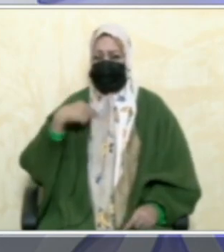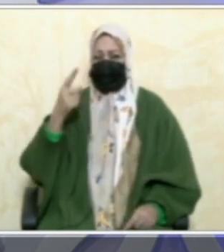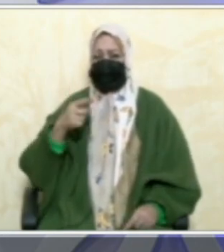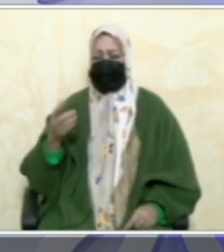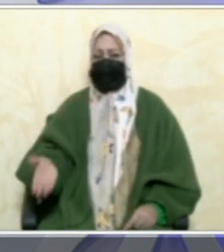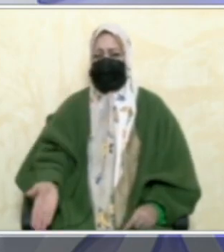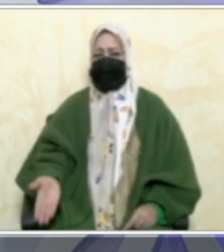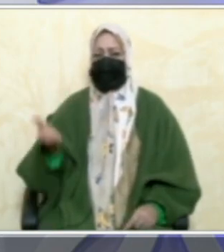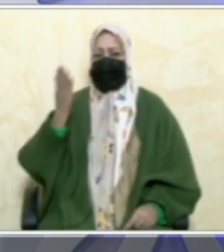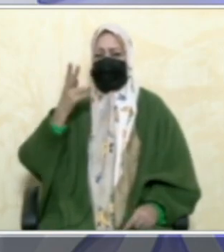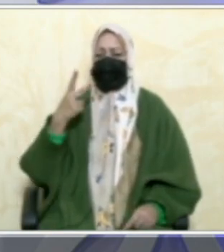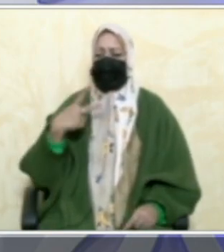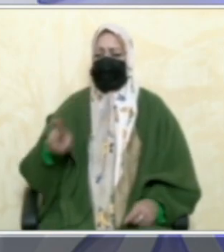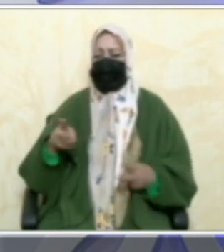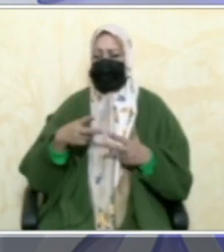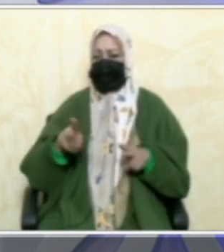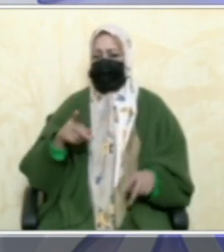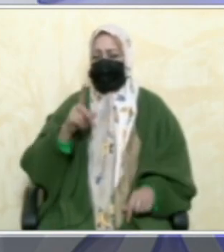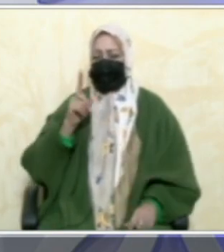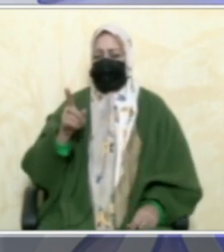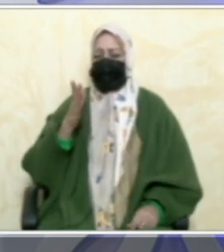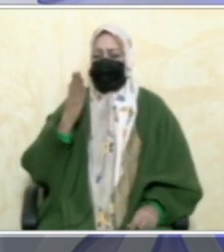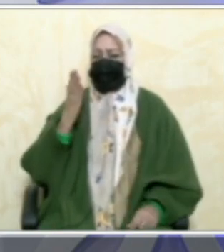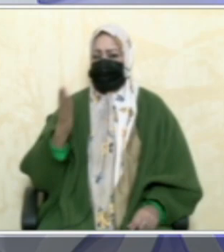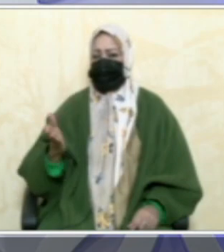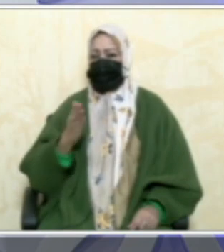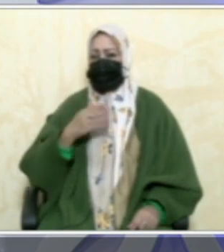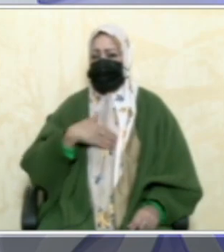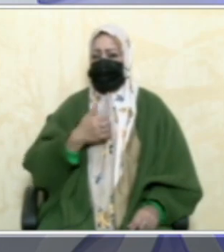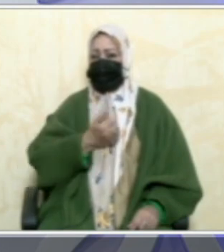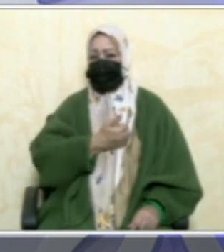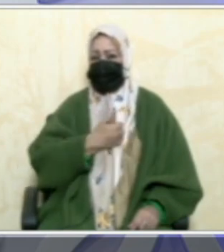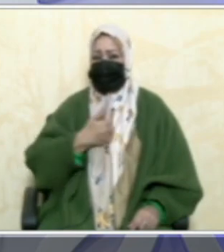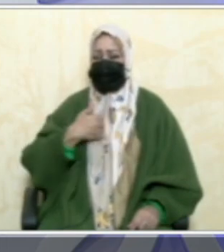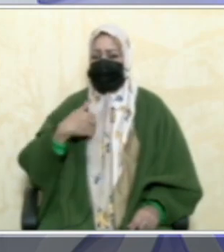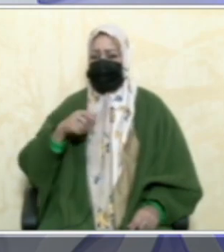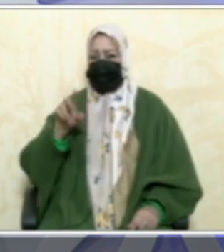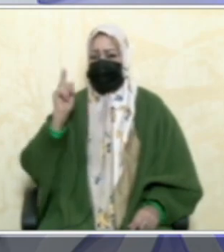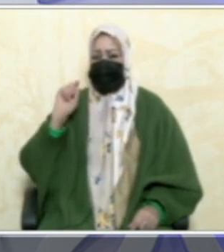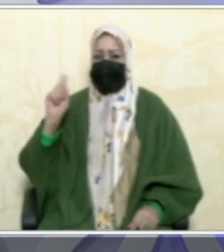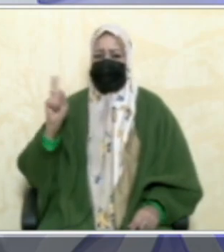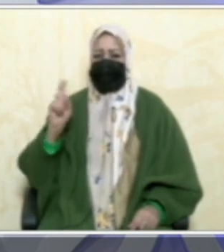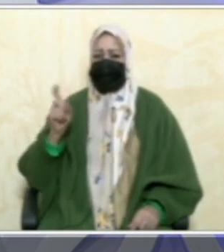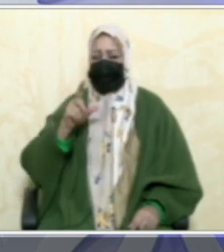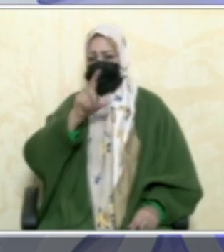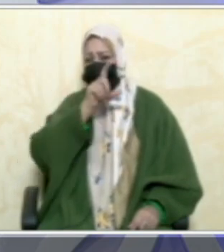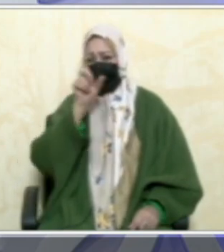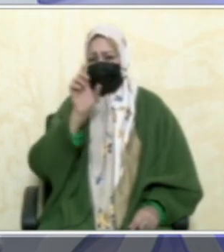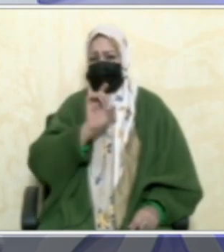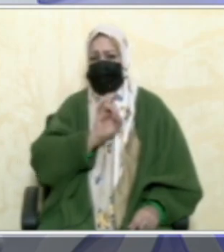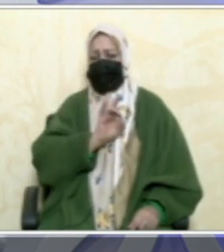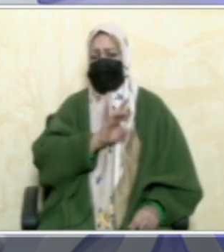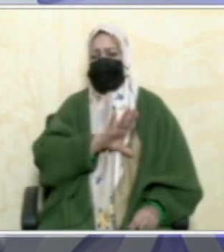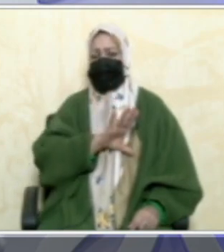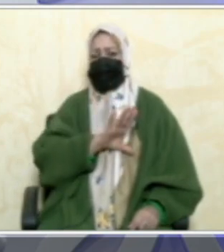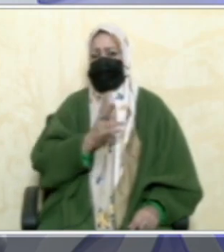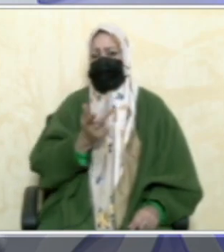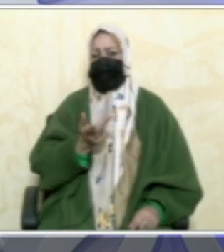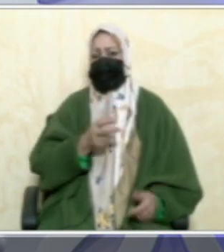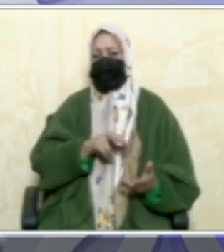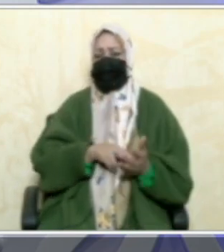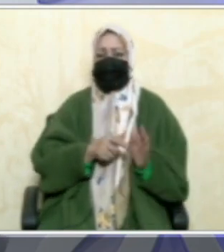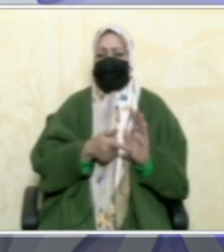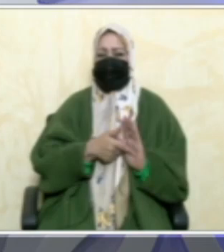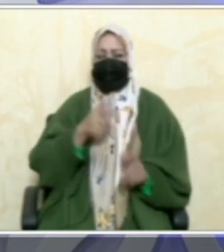تستطيع أن تحتج به أصلا؟ وابن عمر يقول لما كان يعتق